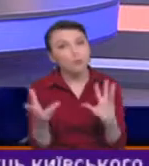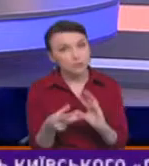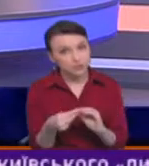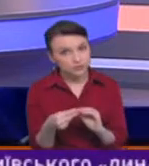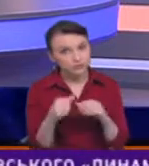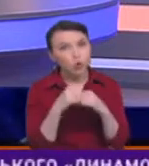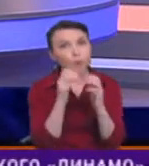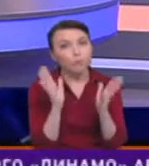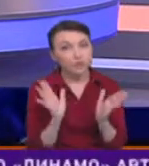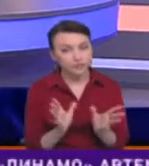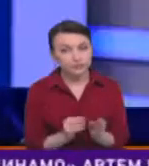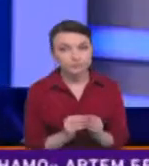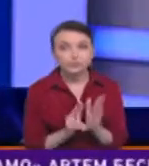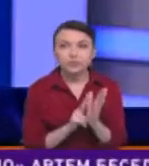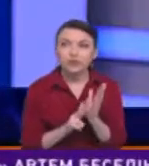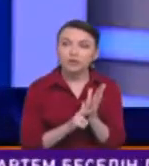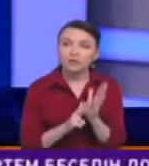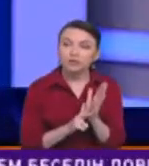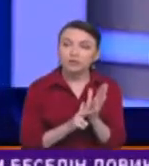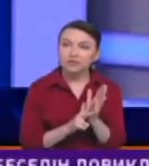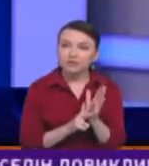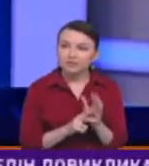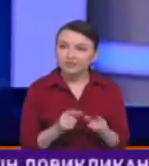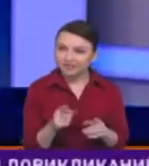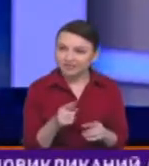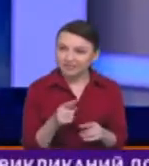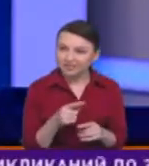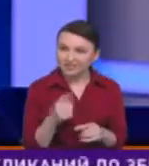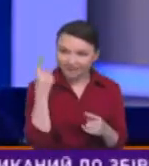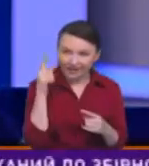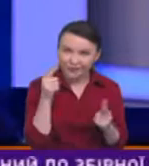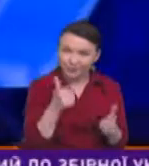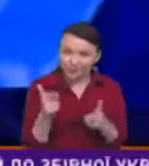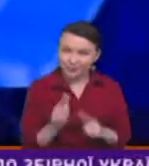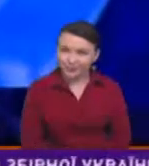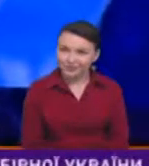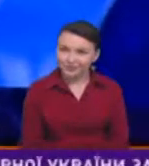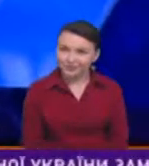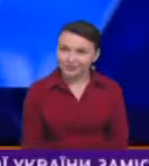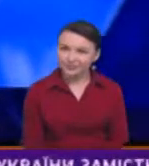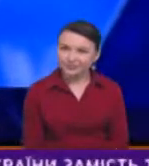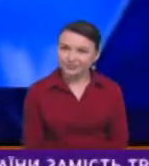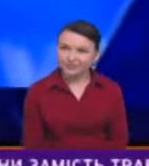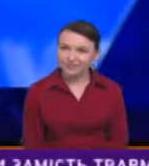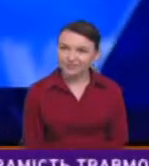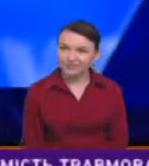статтєю. 85-та ще й. Ні, 85-та. Це ви підказочки готуєте для команди «З», я зрозумів.